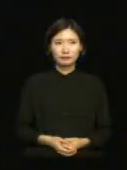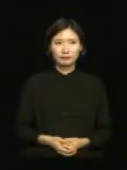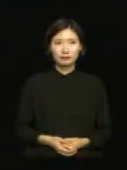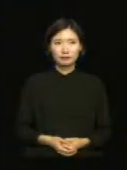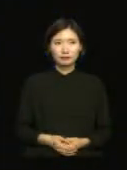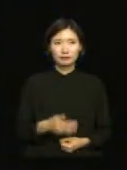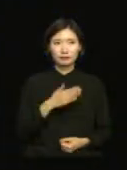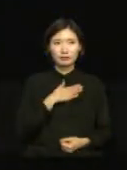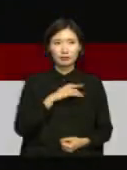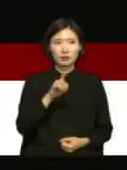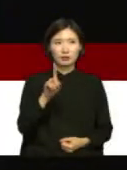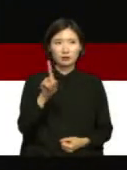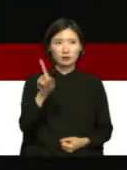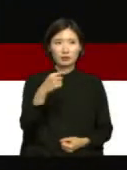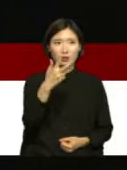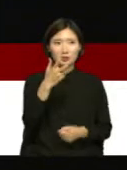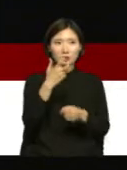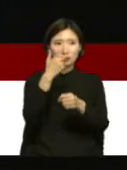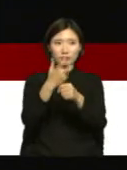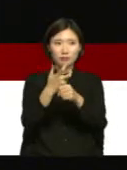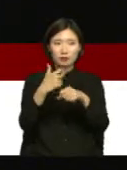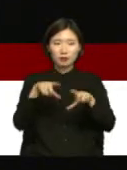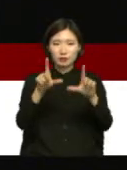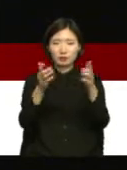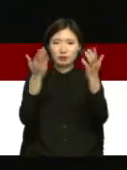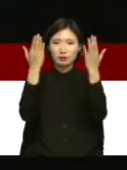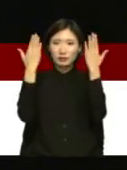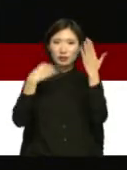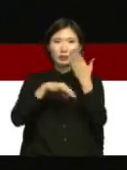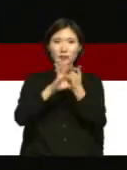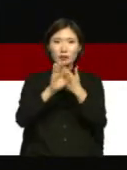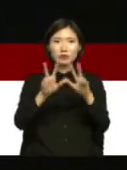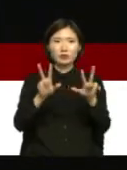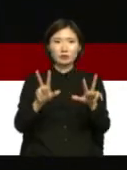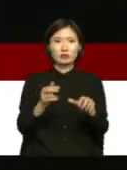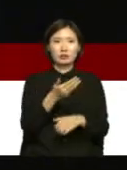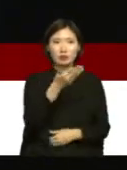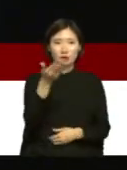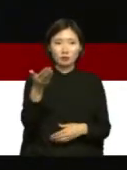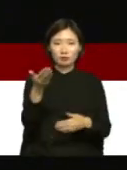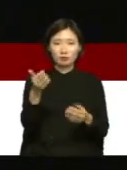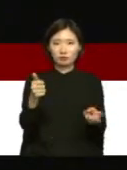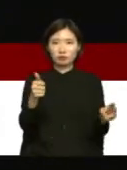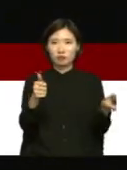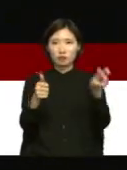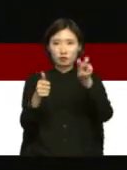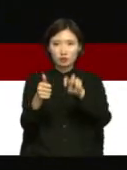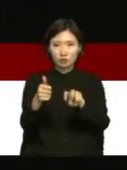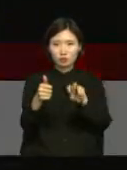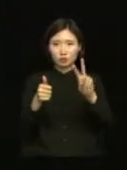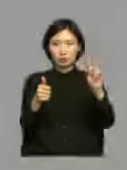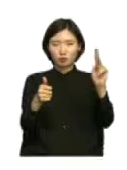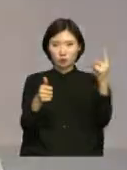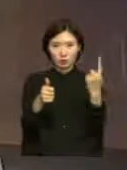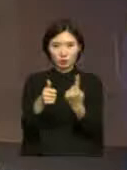저는 170여일이 지나면 이제 여러분들 곁으로 돌아오게 될 것입니다.